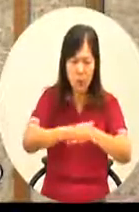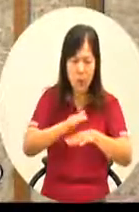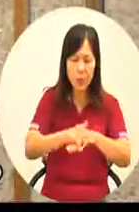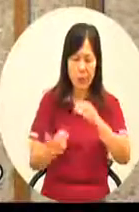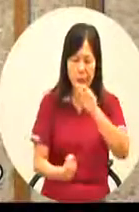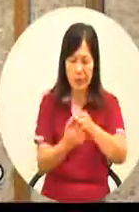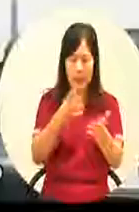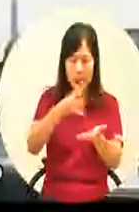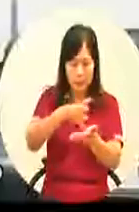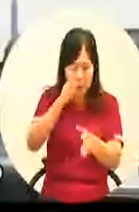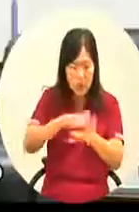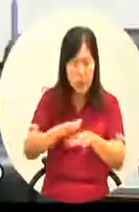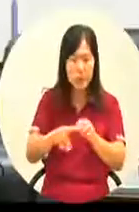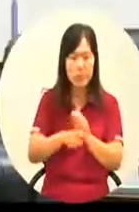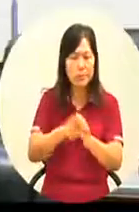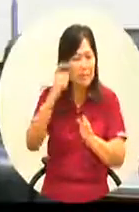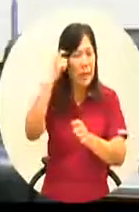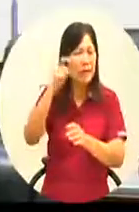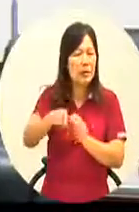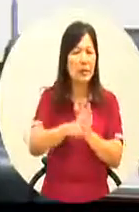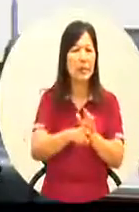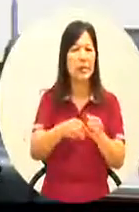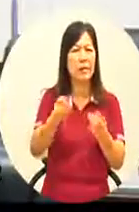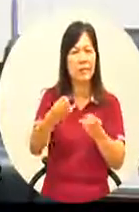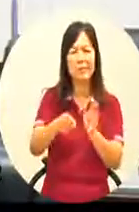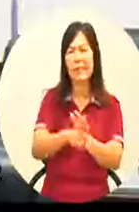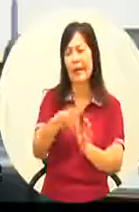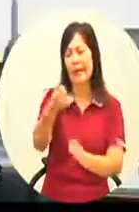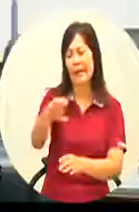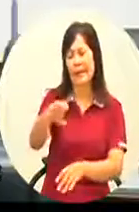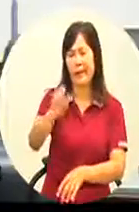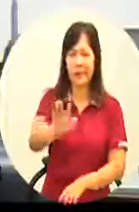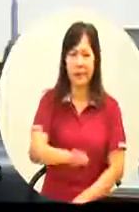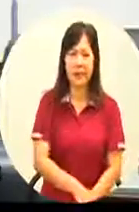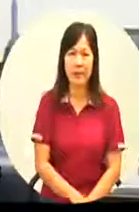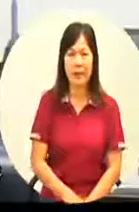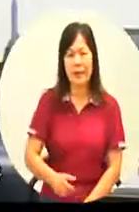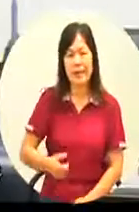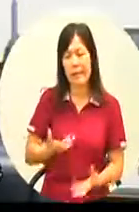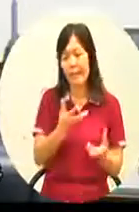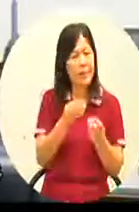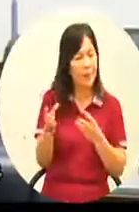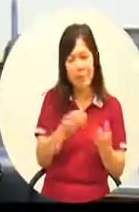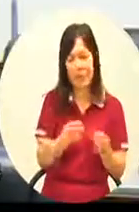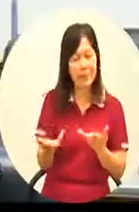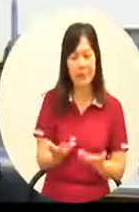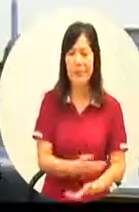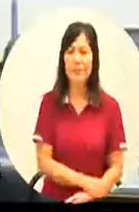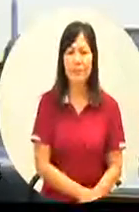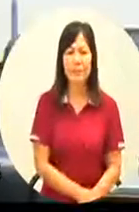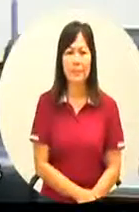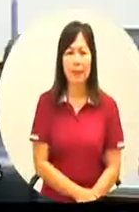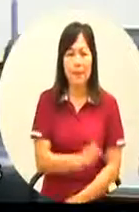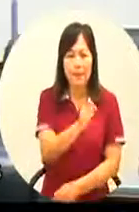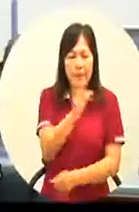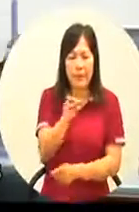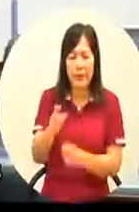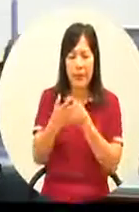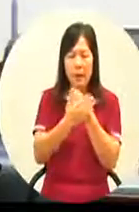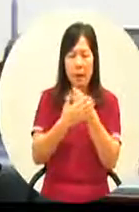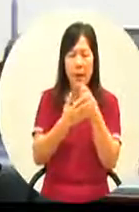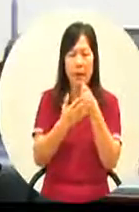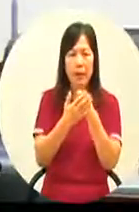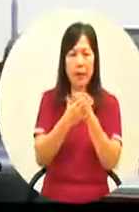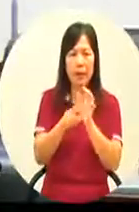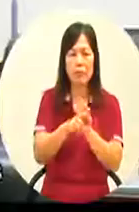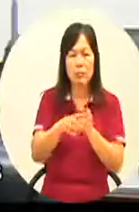我想听谁哈？不过你们这个功效不怎么好啊，其实你也没有办法。消费者保护，你这拢想